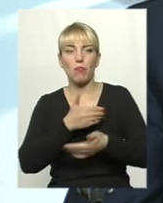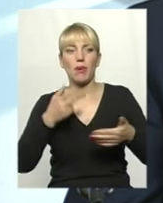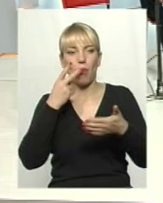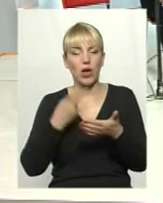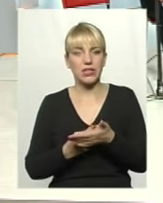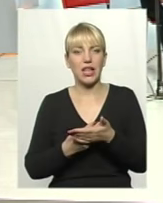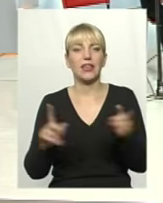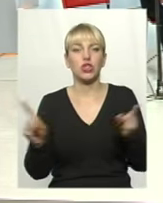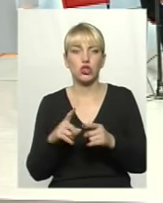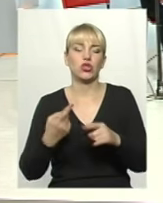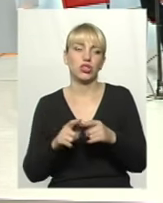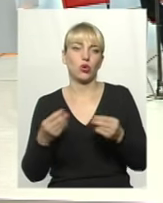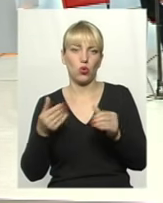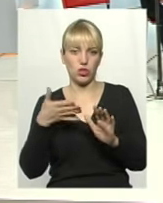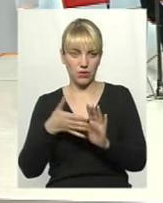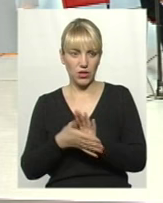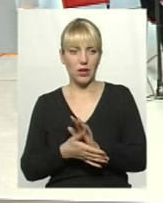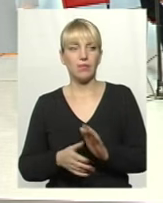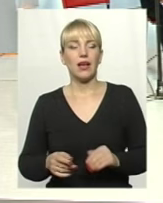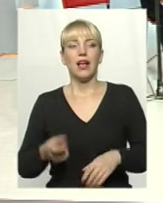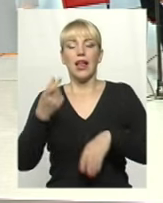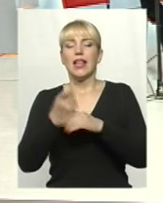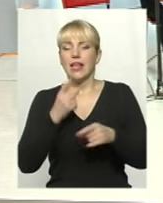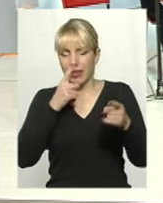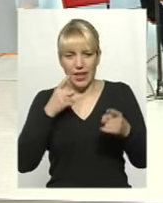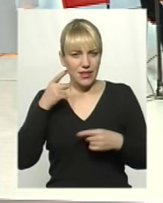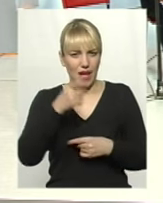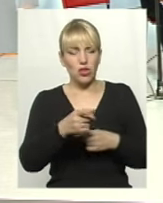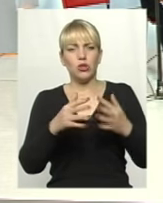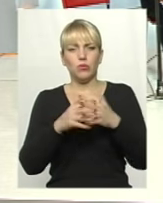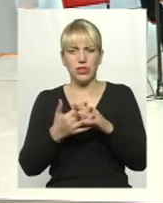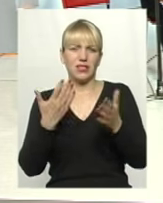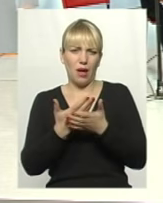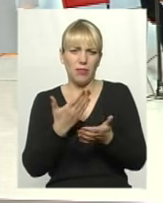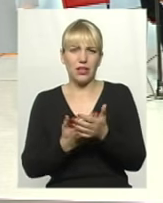що ці кошти ми використовуємо. В найдальшому селі, скажімо,